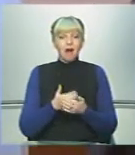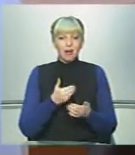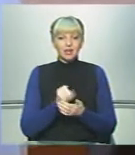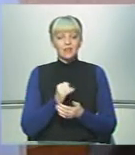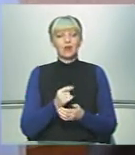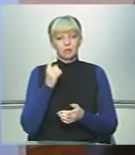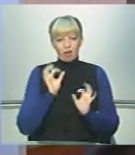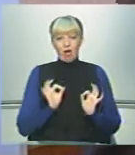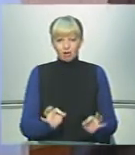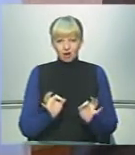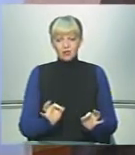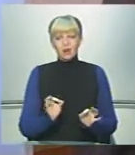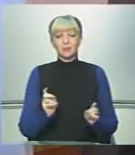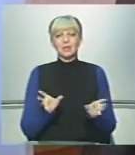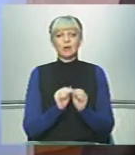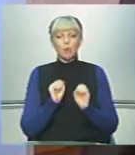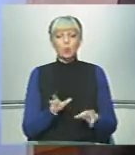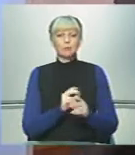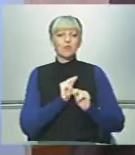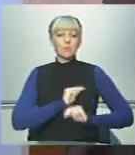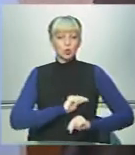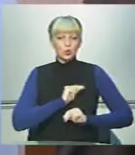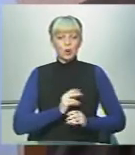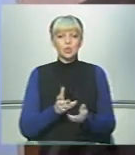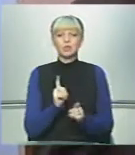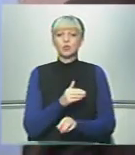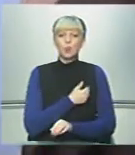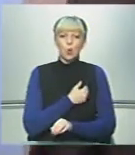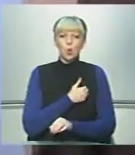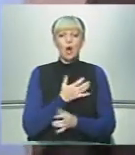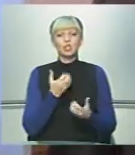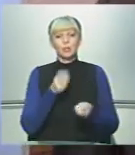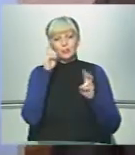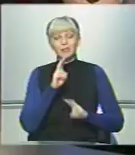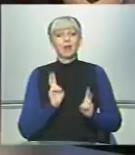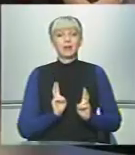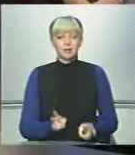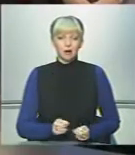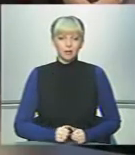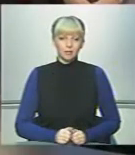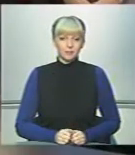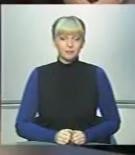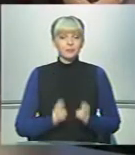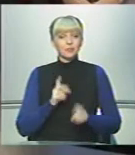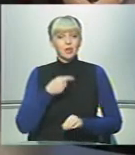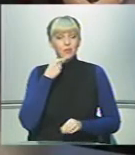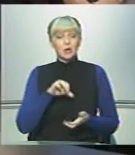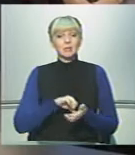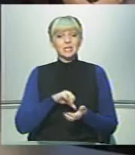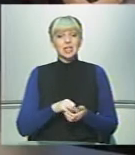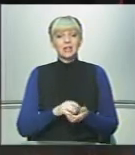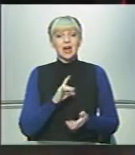і адекватних, з якими можна співпрацювати, які щось хочуть, але ще не знають як. Як зазначають